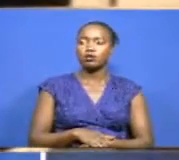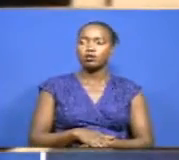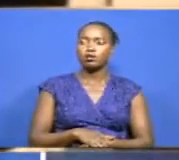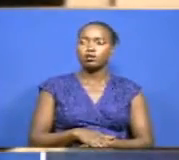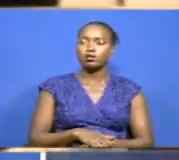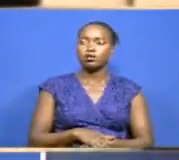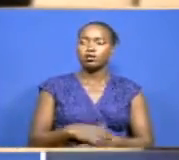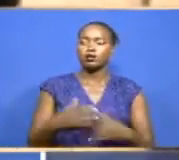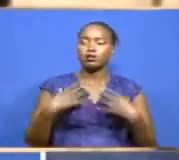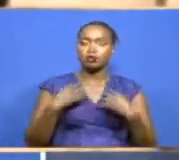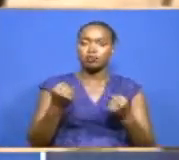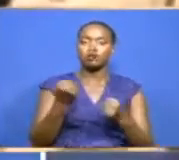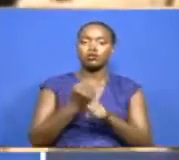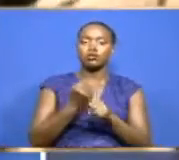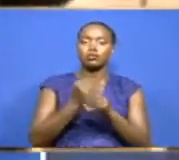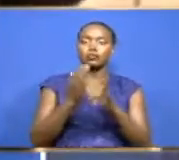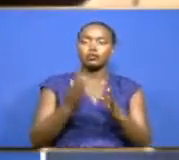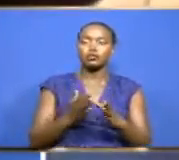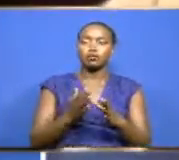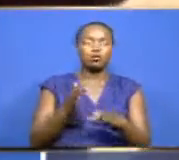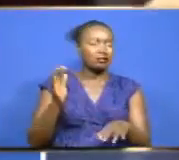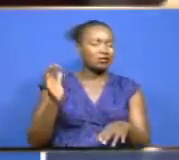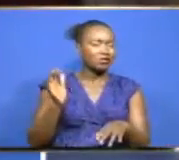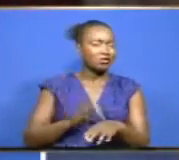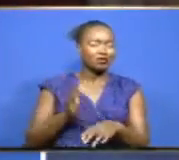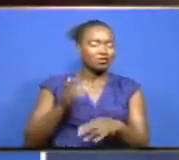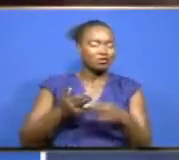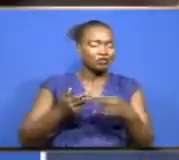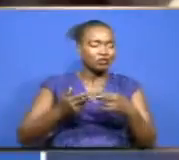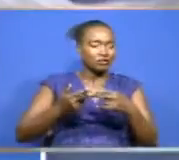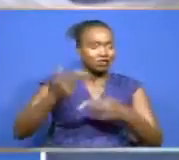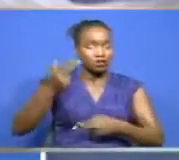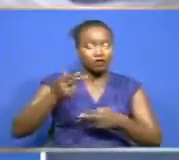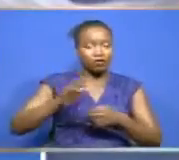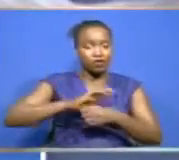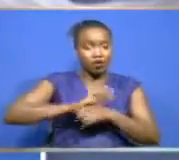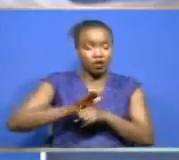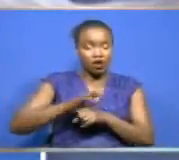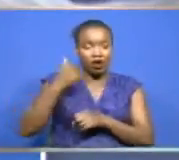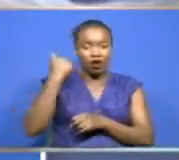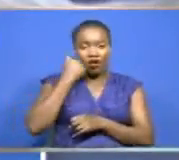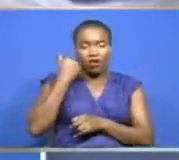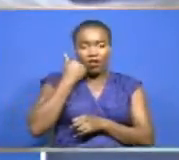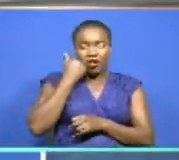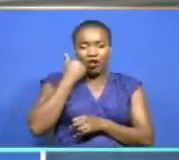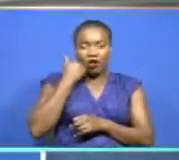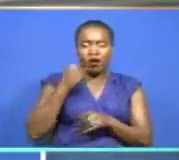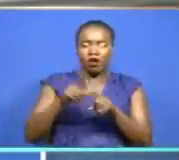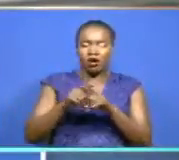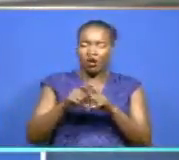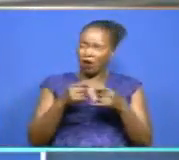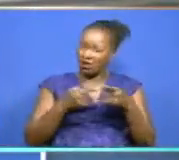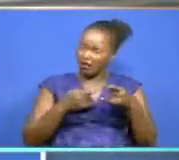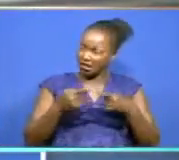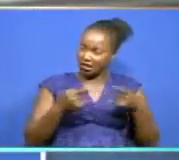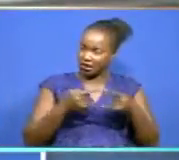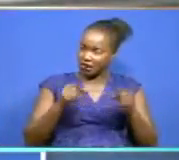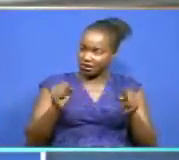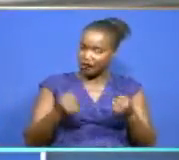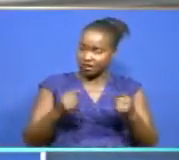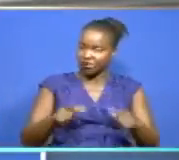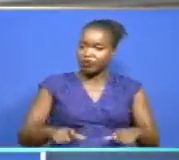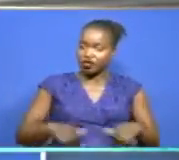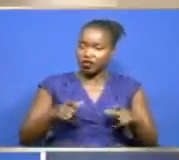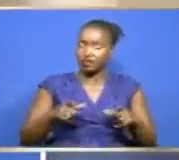Wahudumu wa afya humu nchini wanaendelea kuathirika pakubwa na maambukizi ya ugonjwa wa COVID-19, huku wanapojizatiti kuokoa maisha na kukiwa